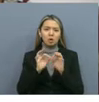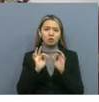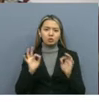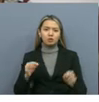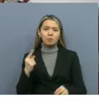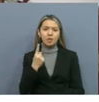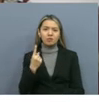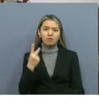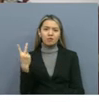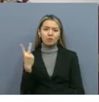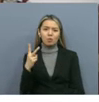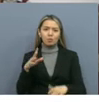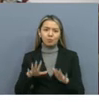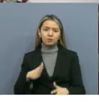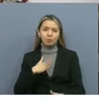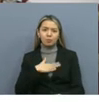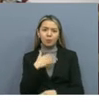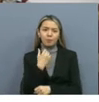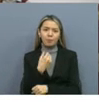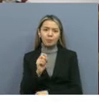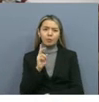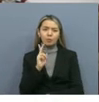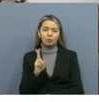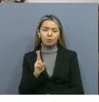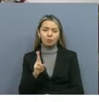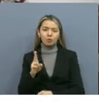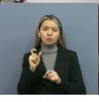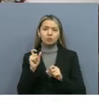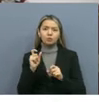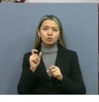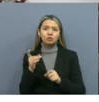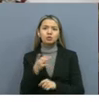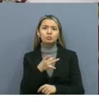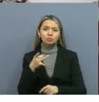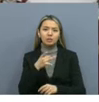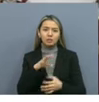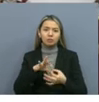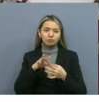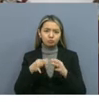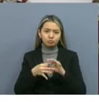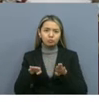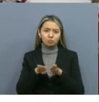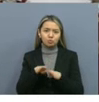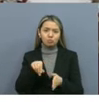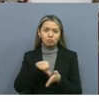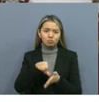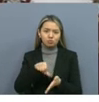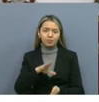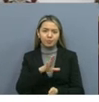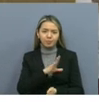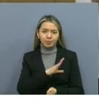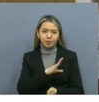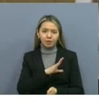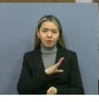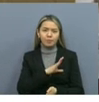екінші орынға алған біздің жеңімпаздар мен жүлдегерлер алтында республикалық кезеңде біздің облысымыздың Ақмола облысының намысын қорғайтын